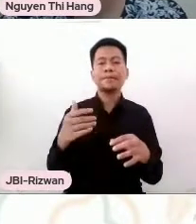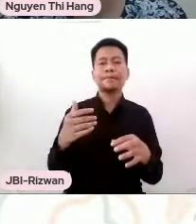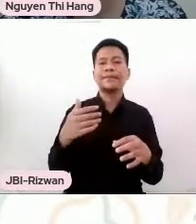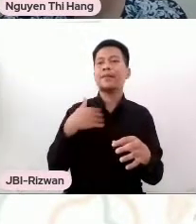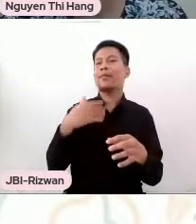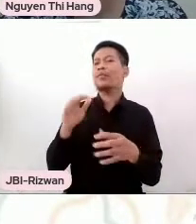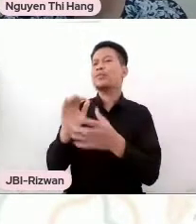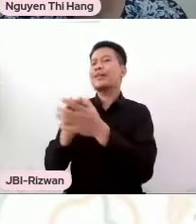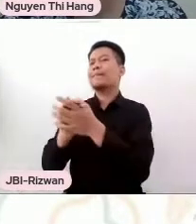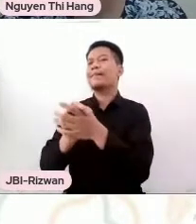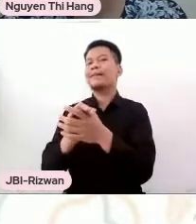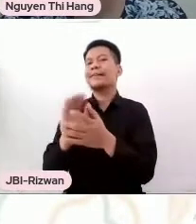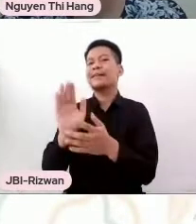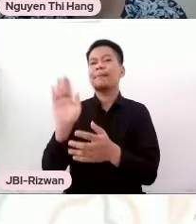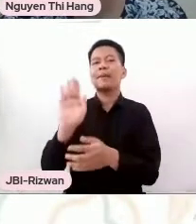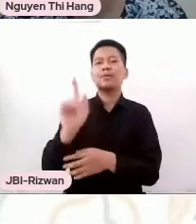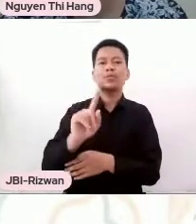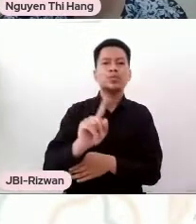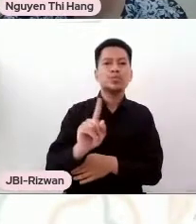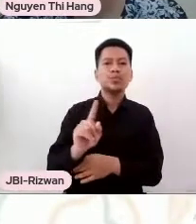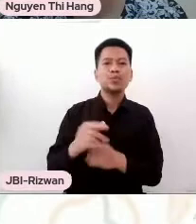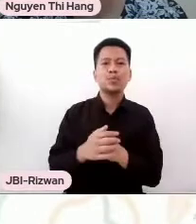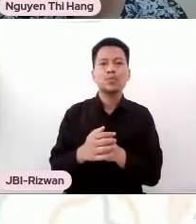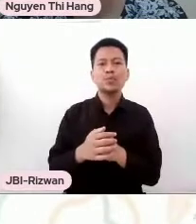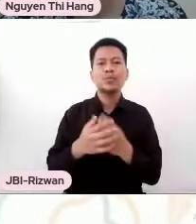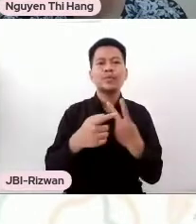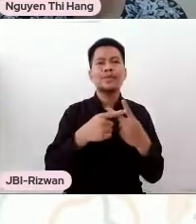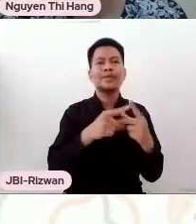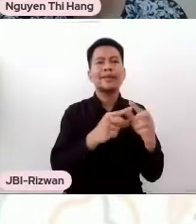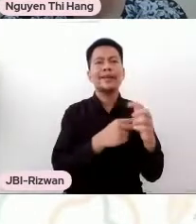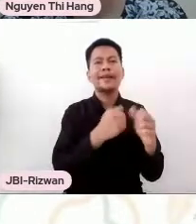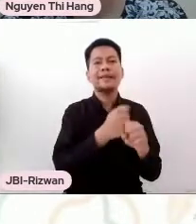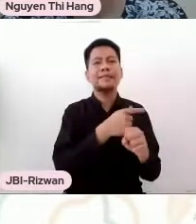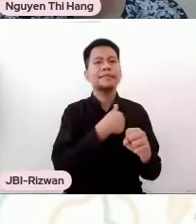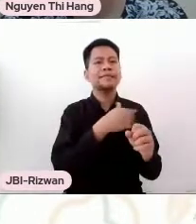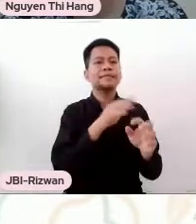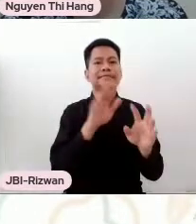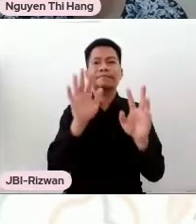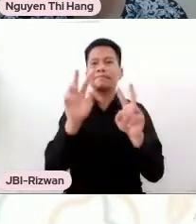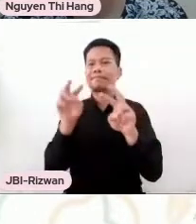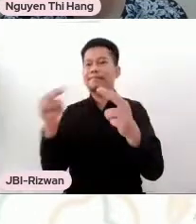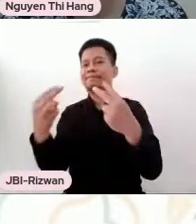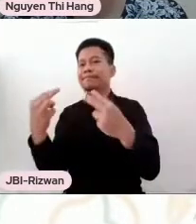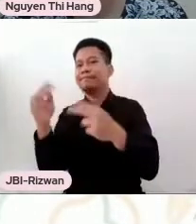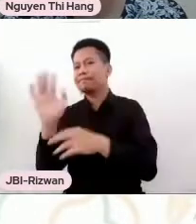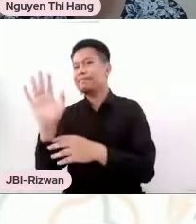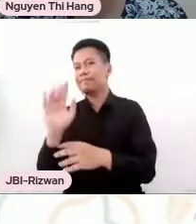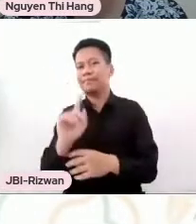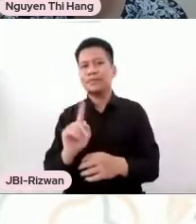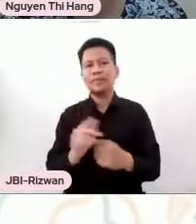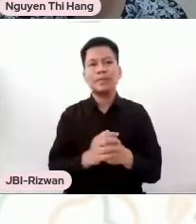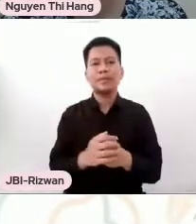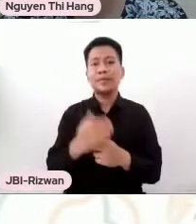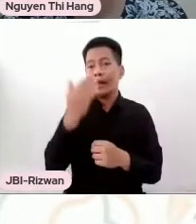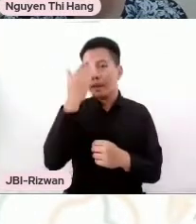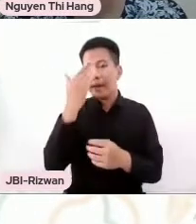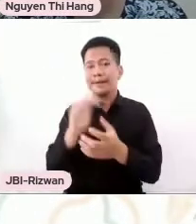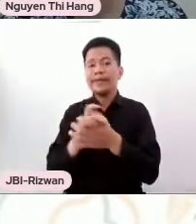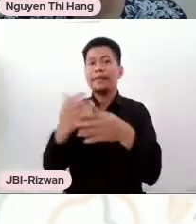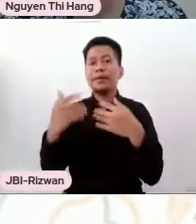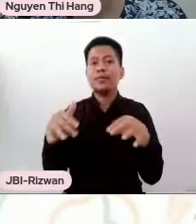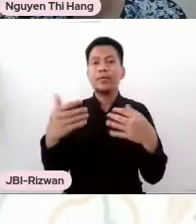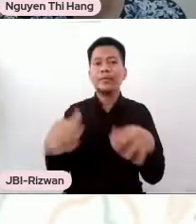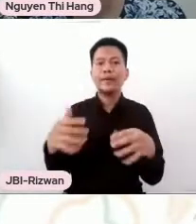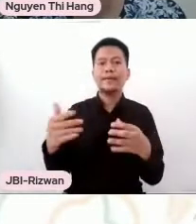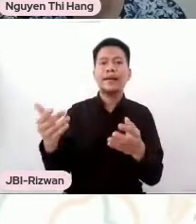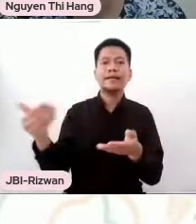ya, Miss Hang. I will greet the viewer first. Okay. Terima kasih sahabat luar biasa yang sudah